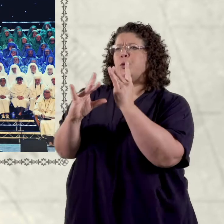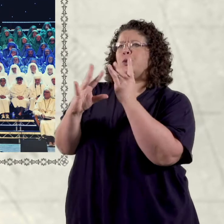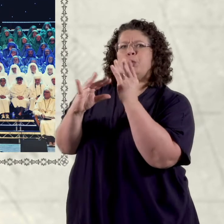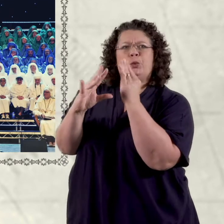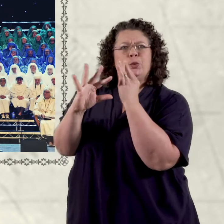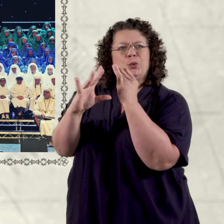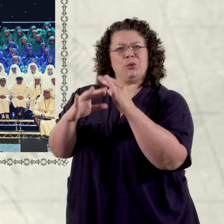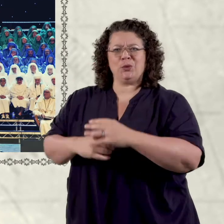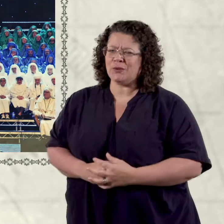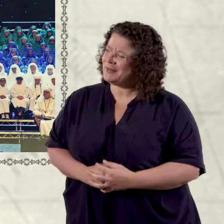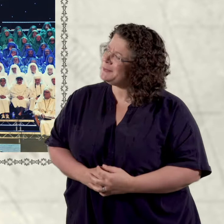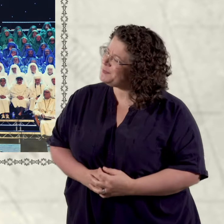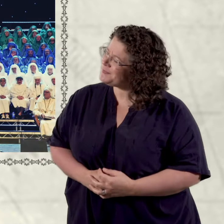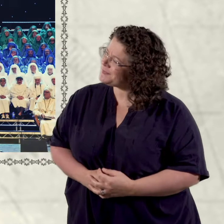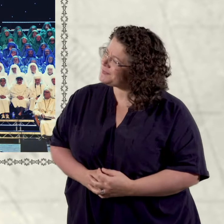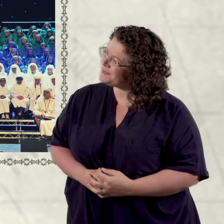ffanfferwyr